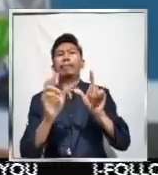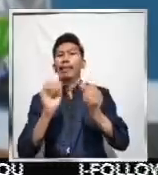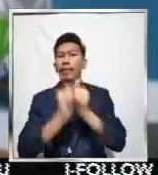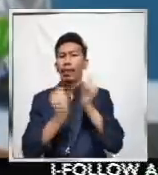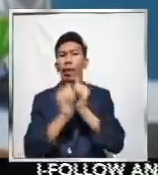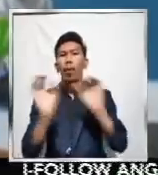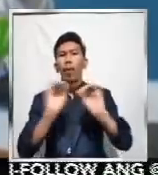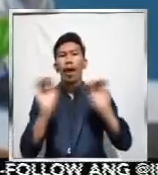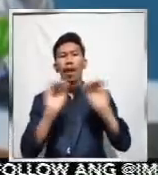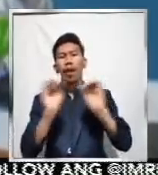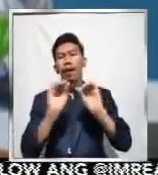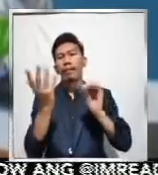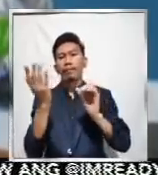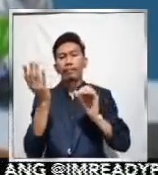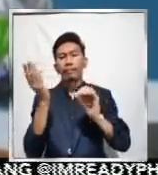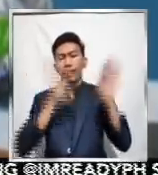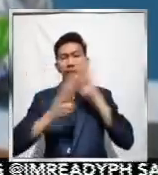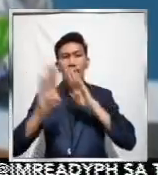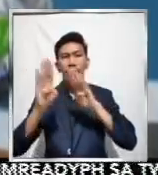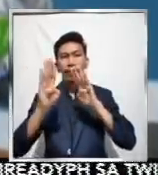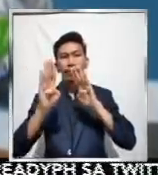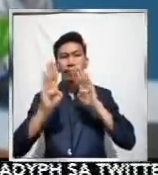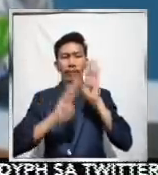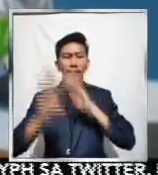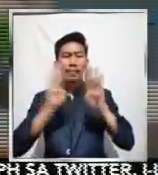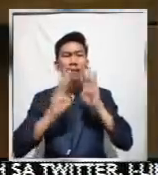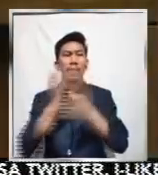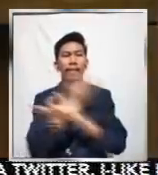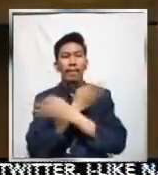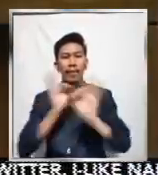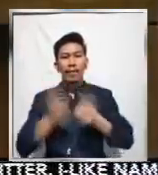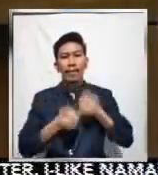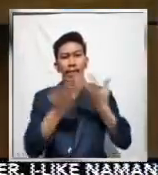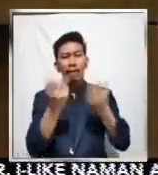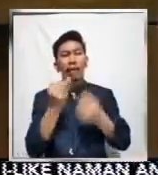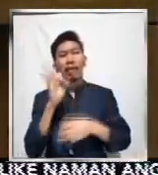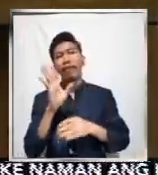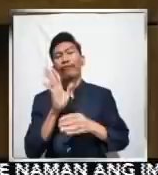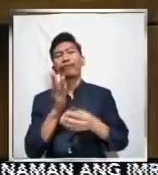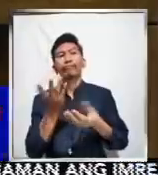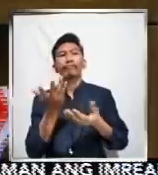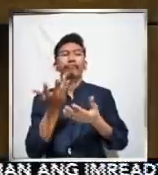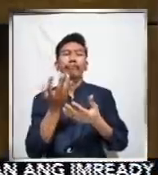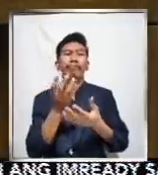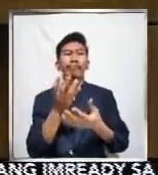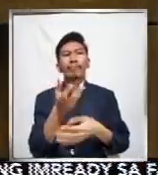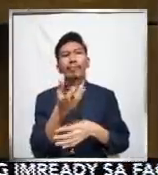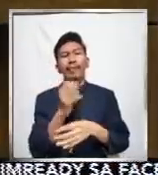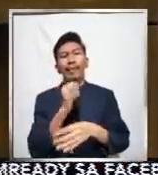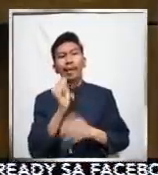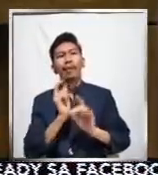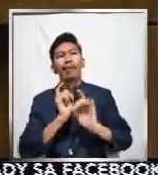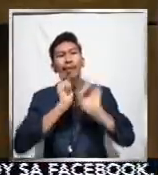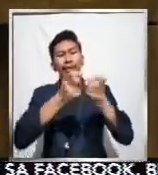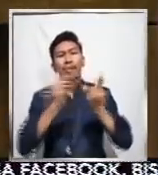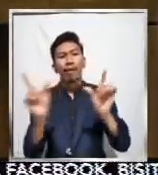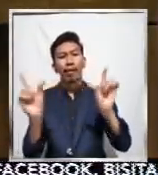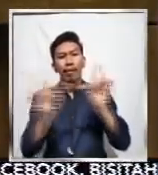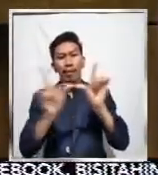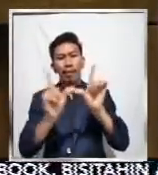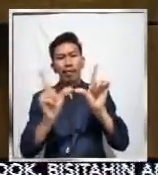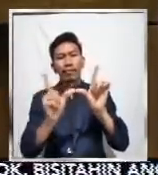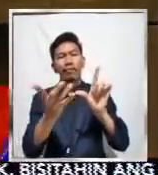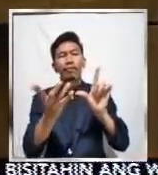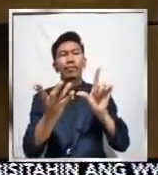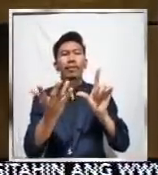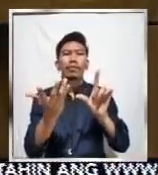dahil nag-violate kami ng press freedom. Iyon po yung blackmail nyo sa amin. I am not blackmailing this honorable body, Your Honor. Ano hong tawag